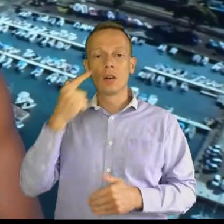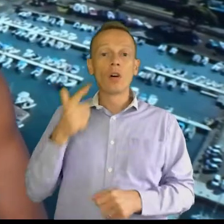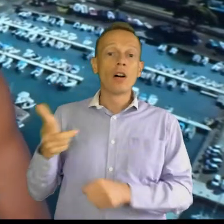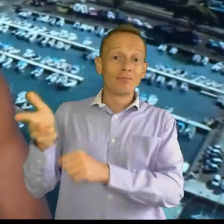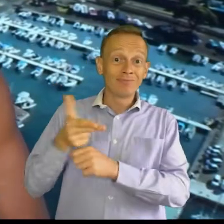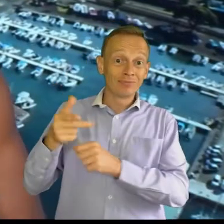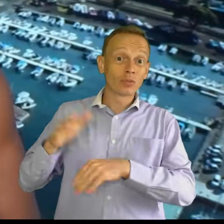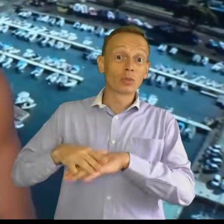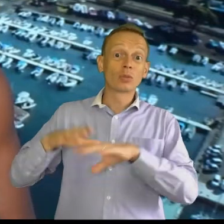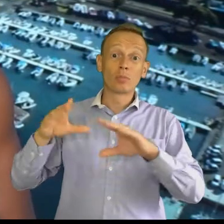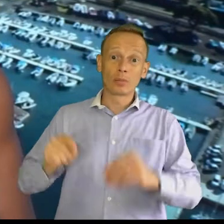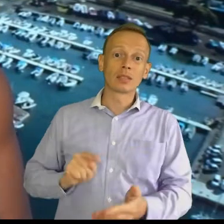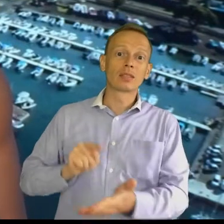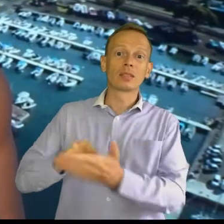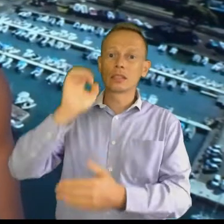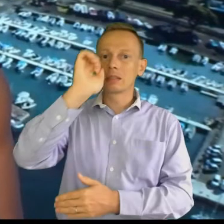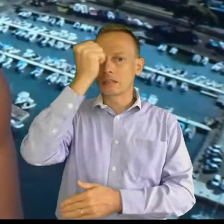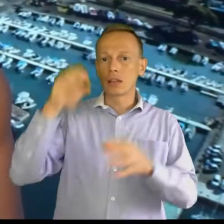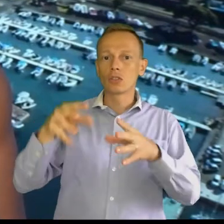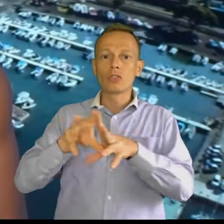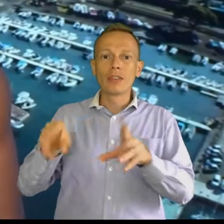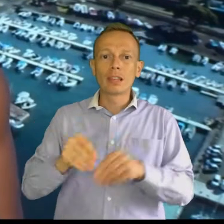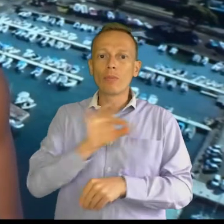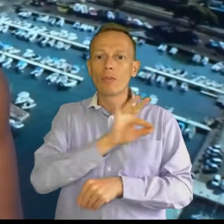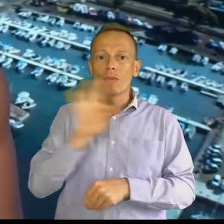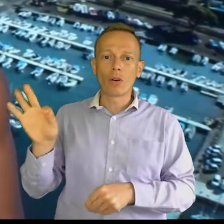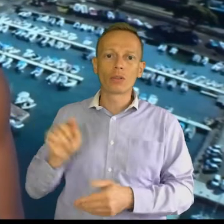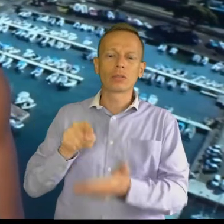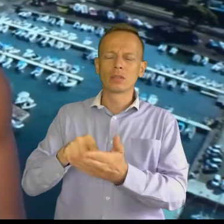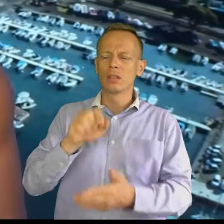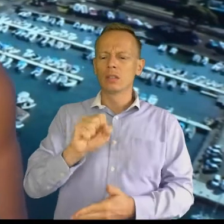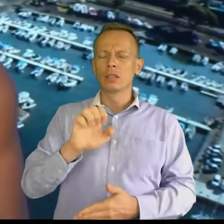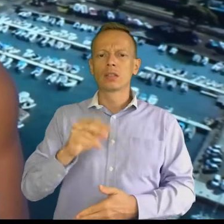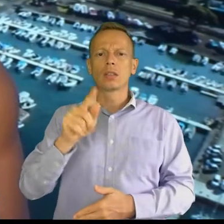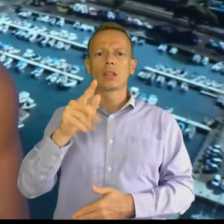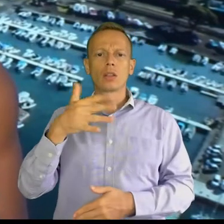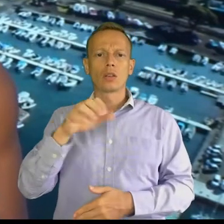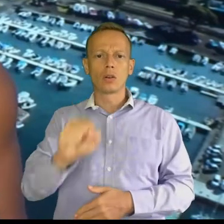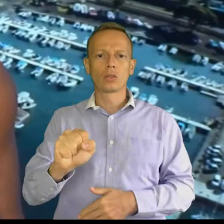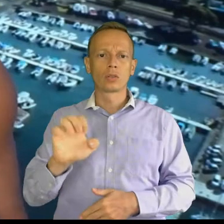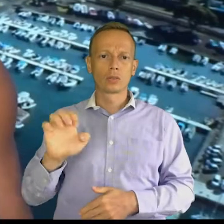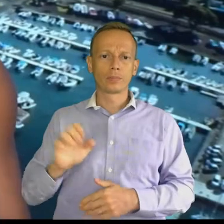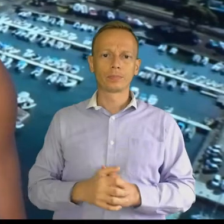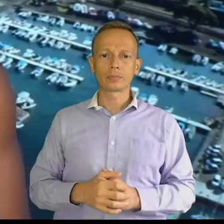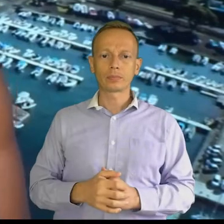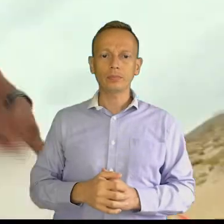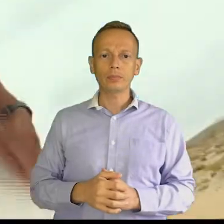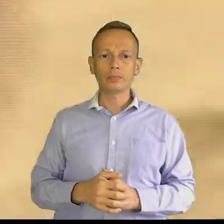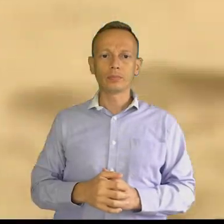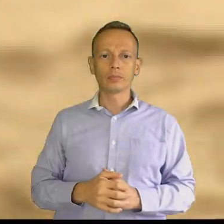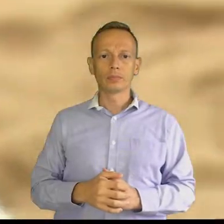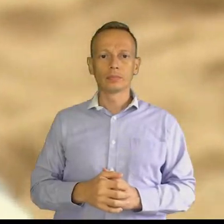Eric Sintas et Michael Bastide l'ont suivi lors d'un stage de l'équipe de France Espoir à Seignos.